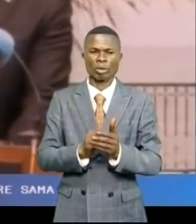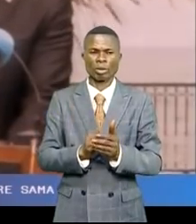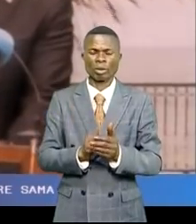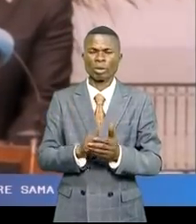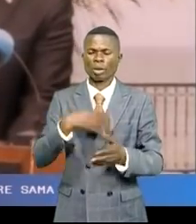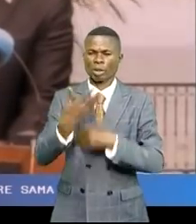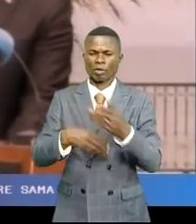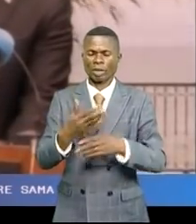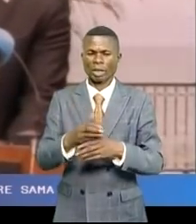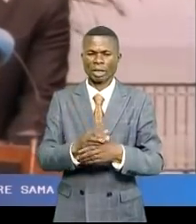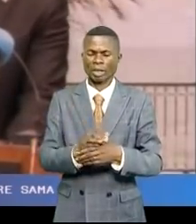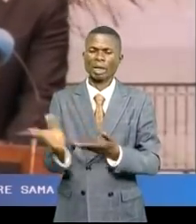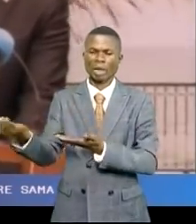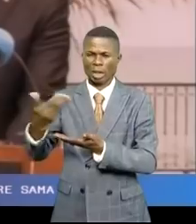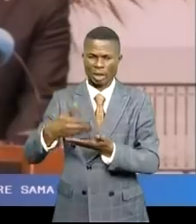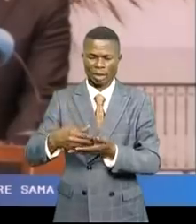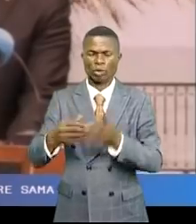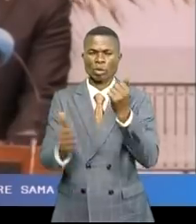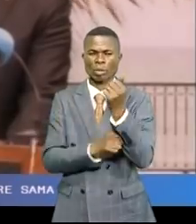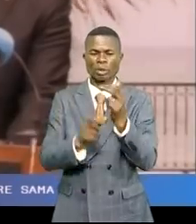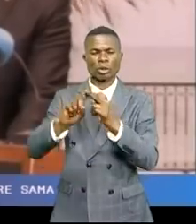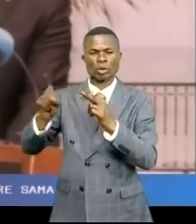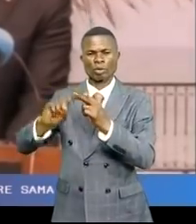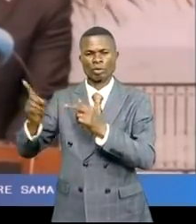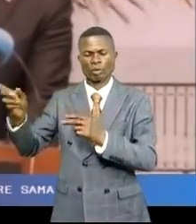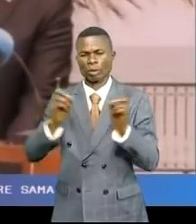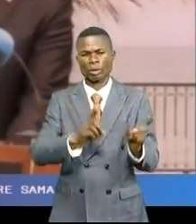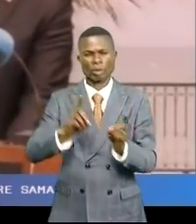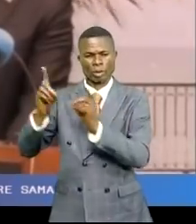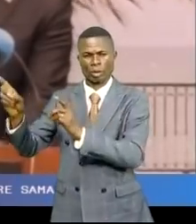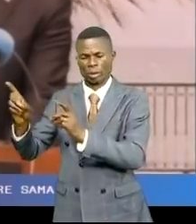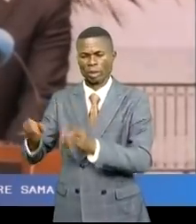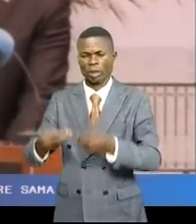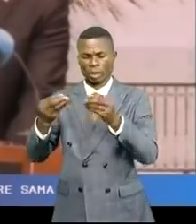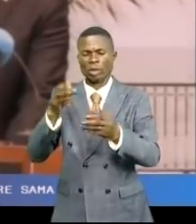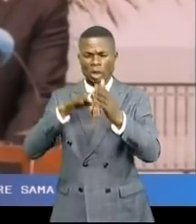le retour des déplacés, leur